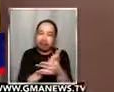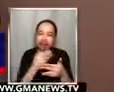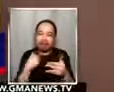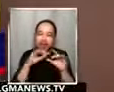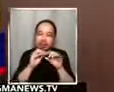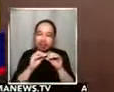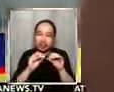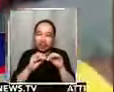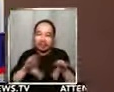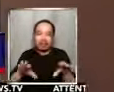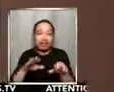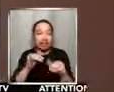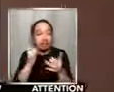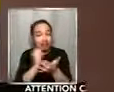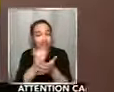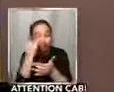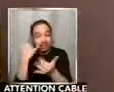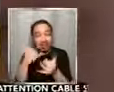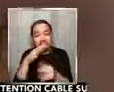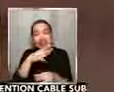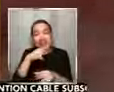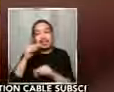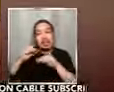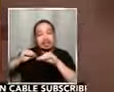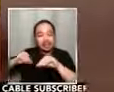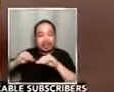mga nanay.